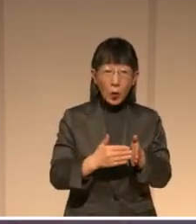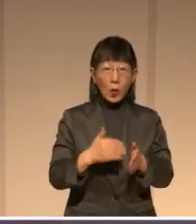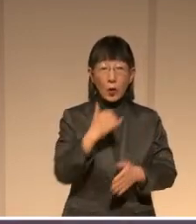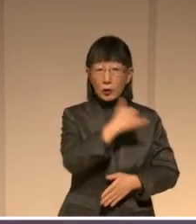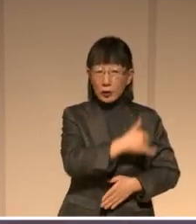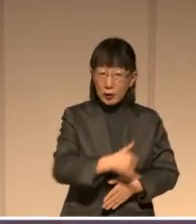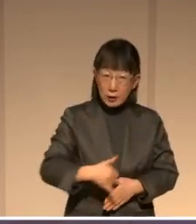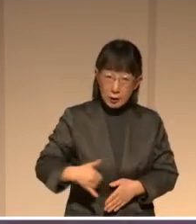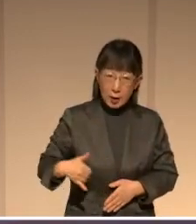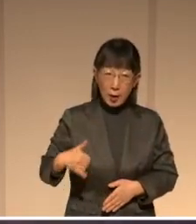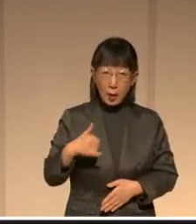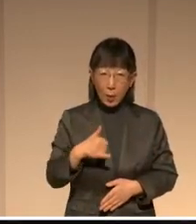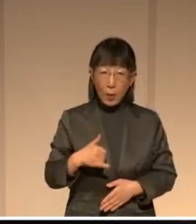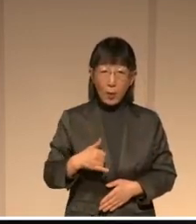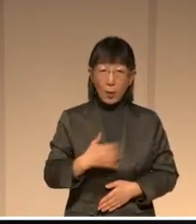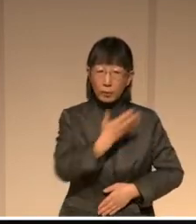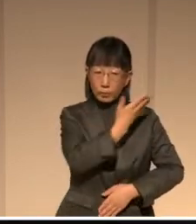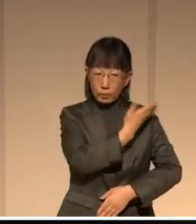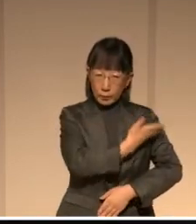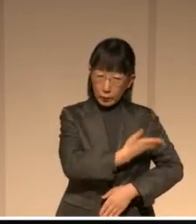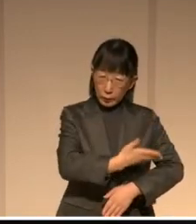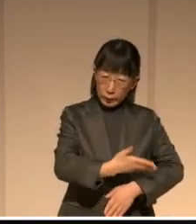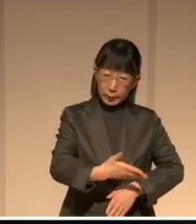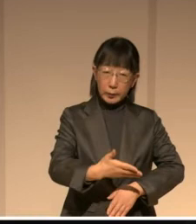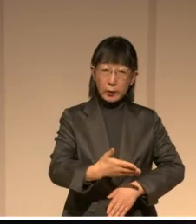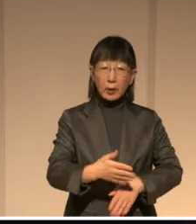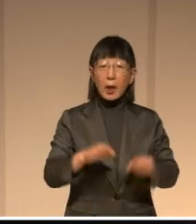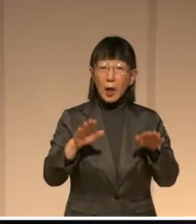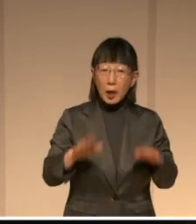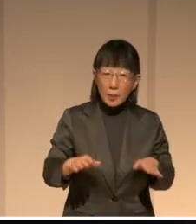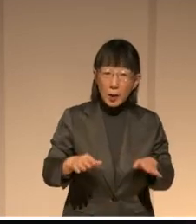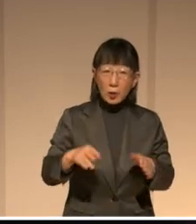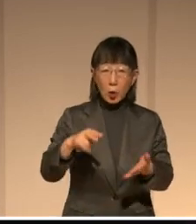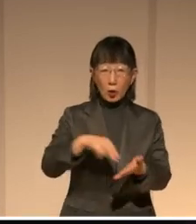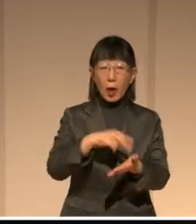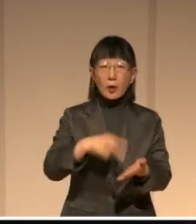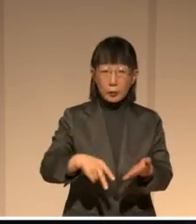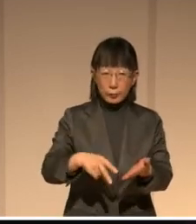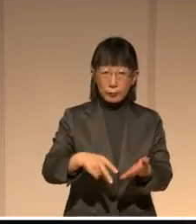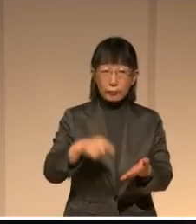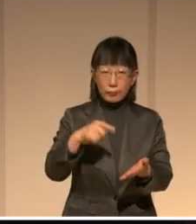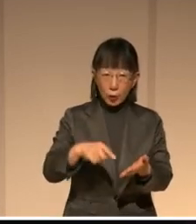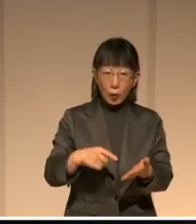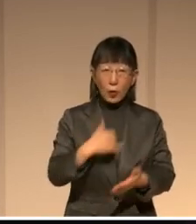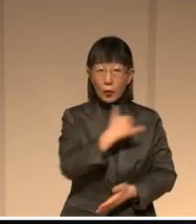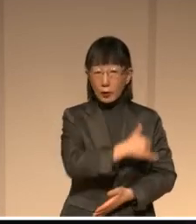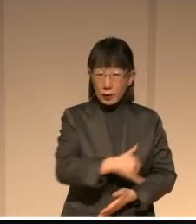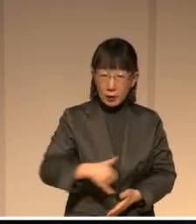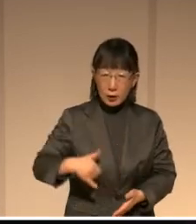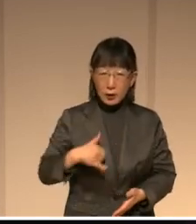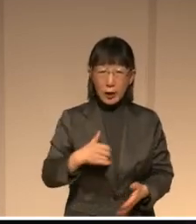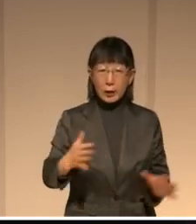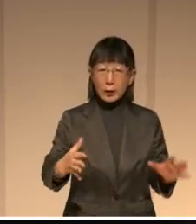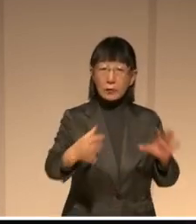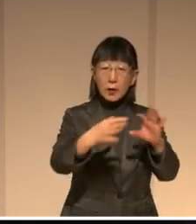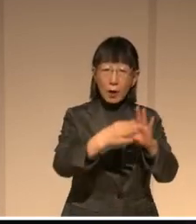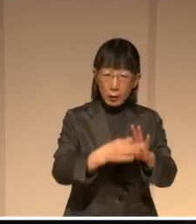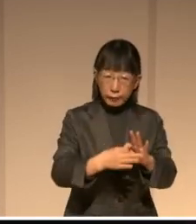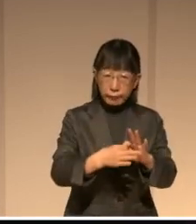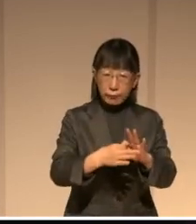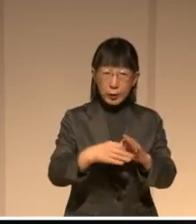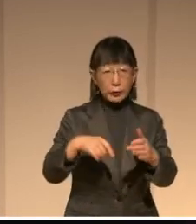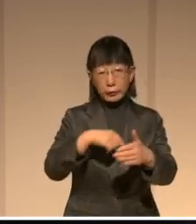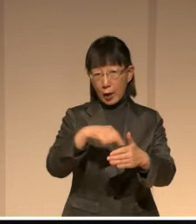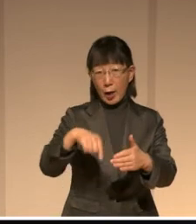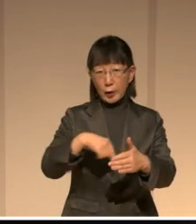あの今の段数に here につながるのやりましておくの